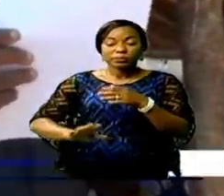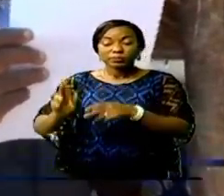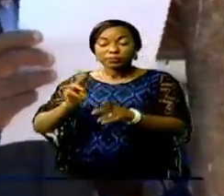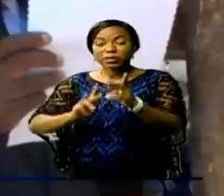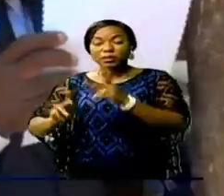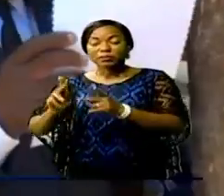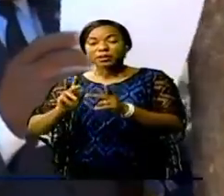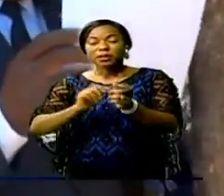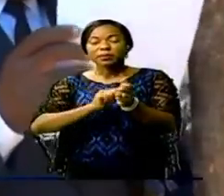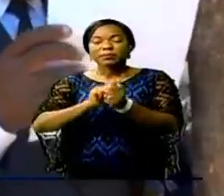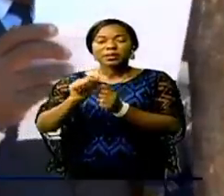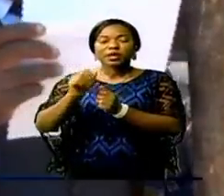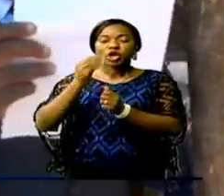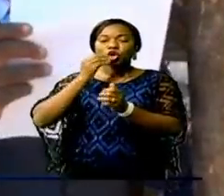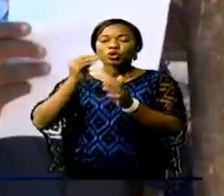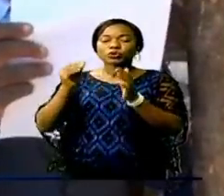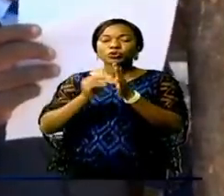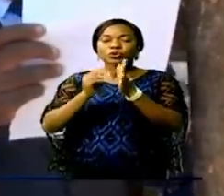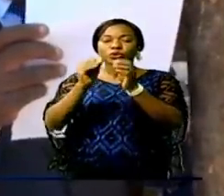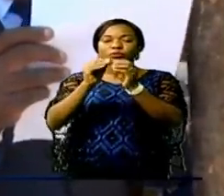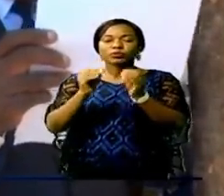son ordonnance numéro